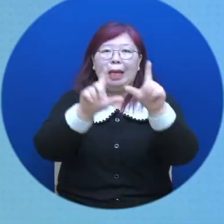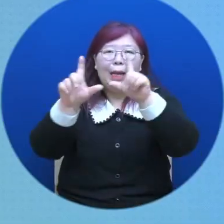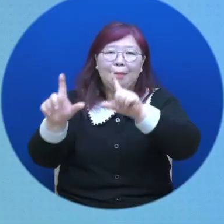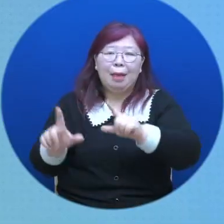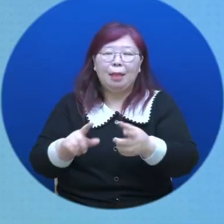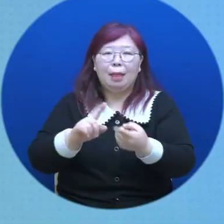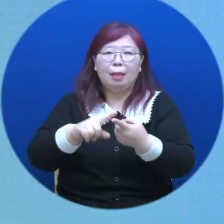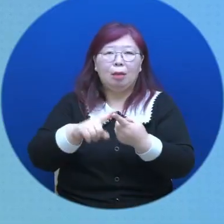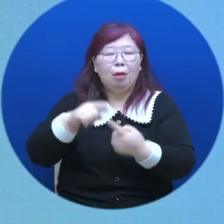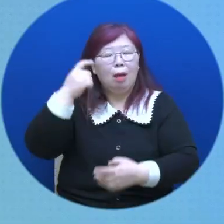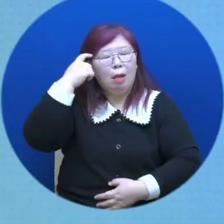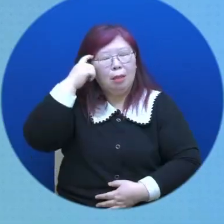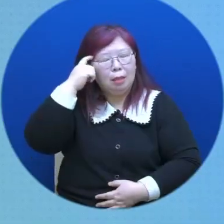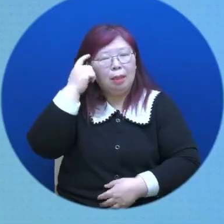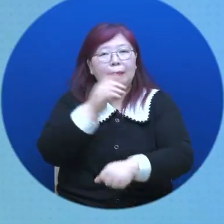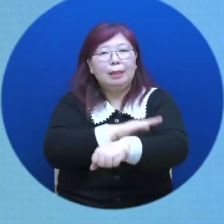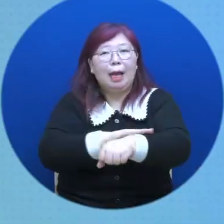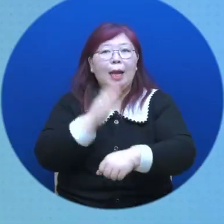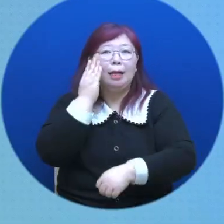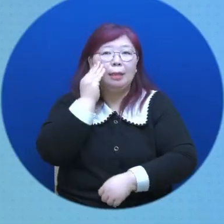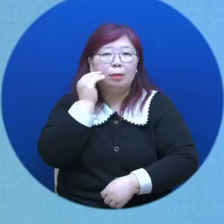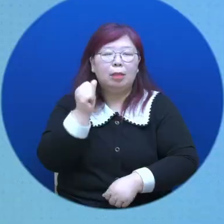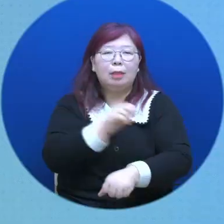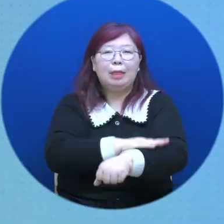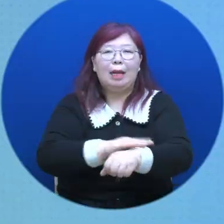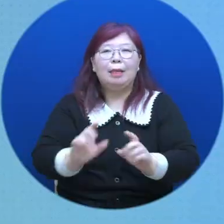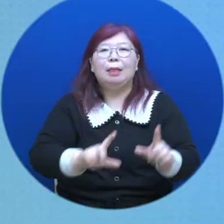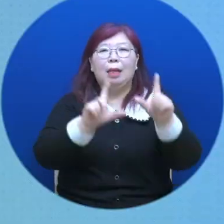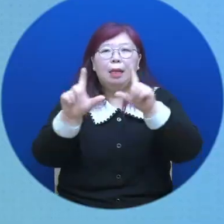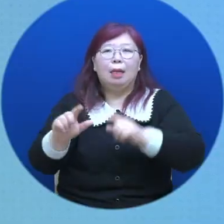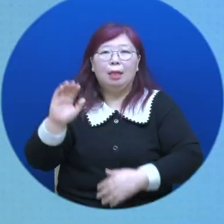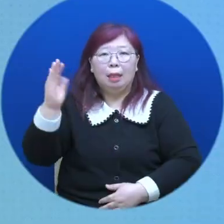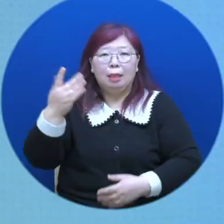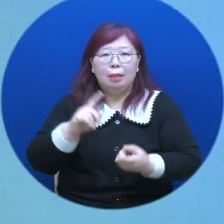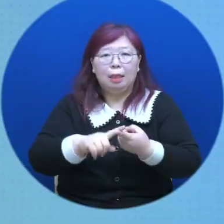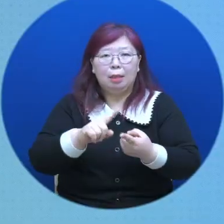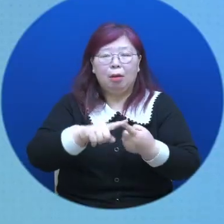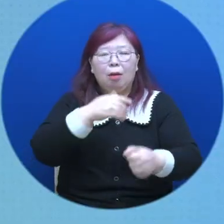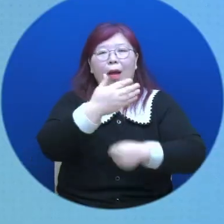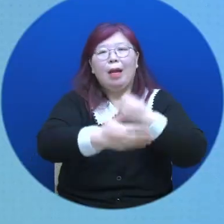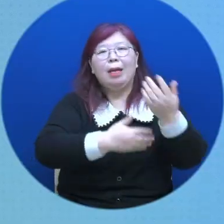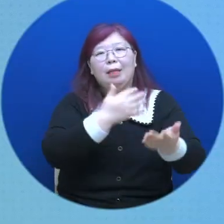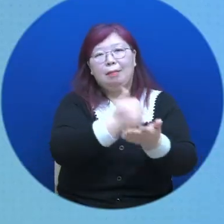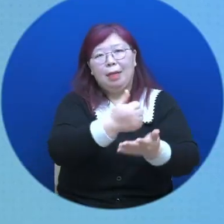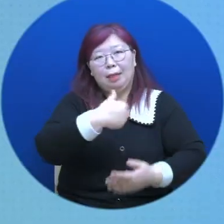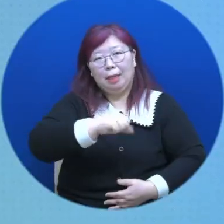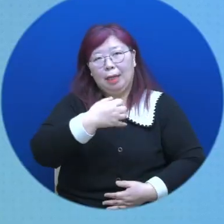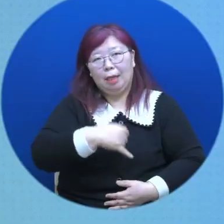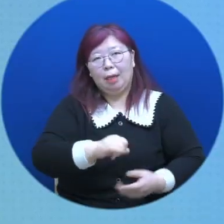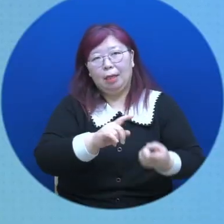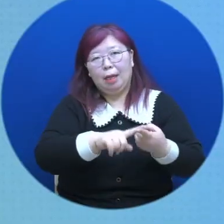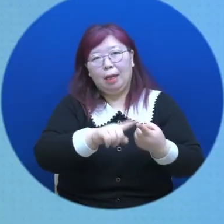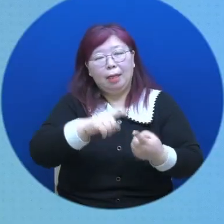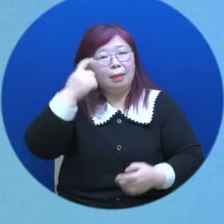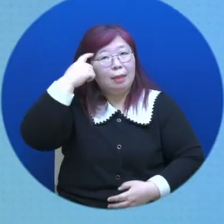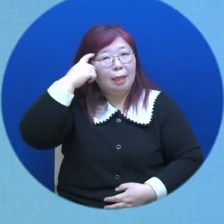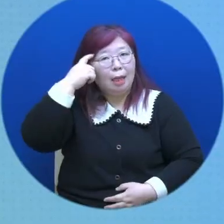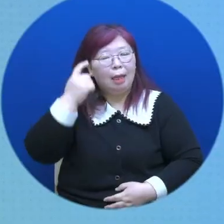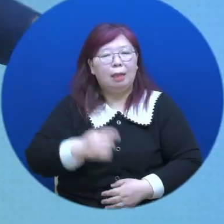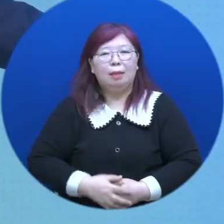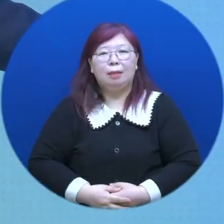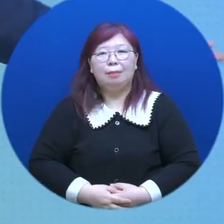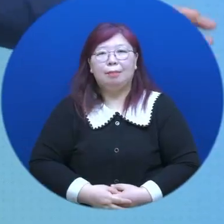살아갈 수 있느냐, 그걸 말하고 싶은 것이 하나님께서 하나님의 자녀들에 대한 생각인 거죠.